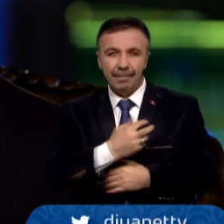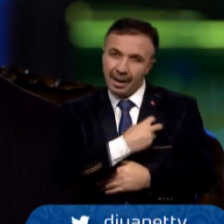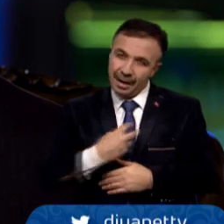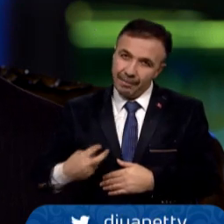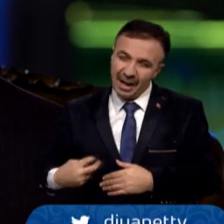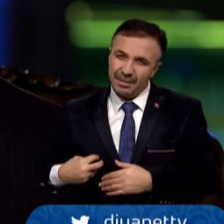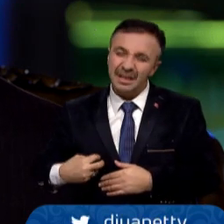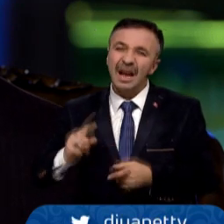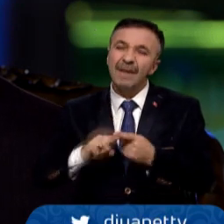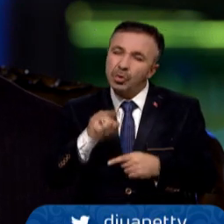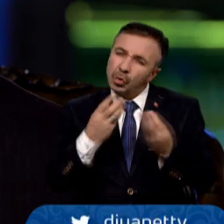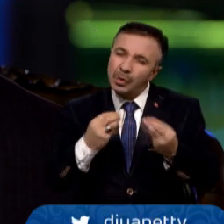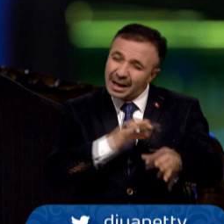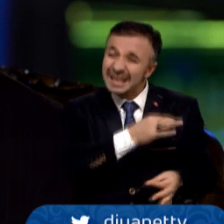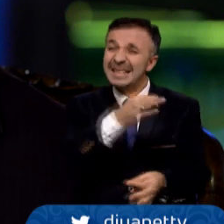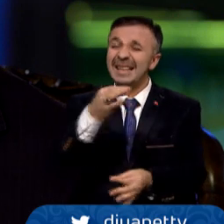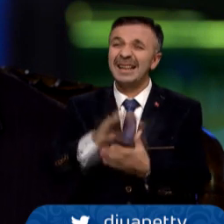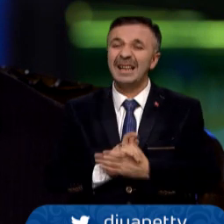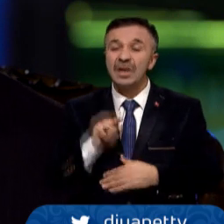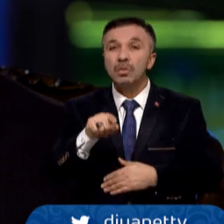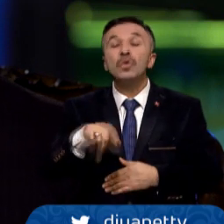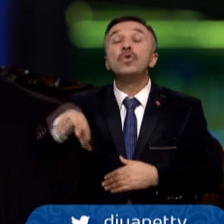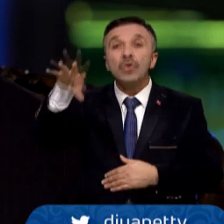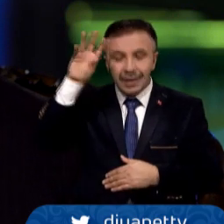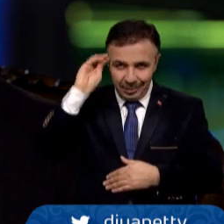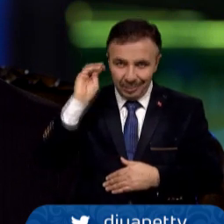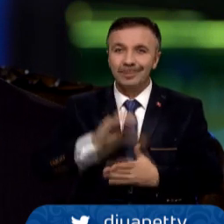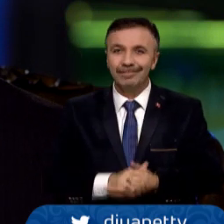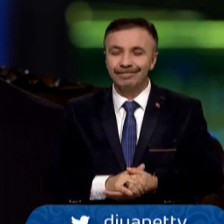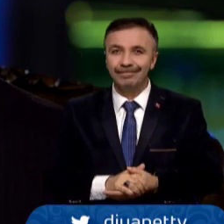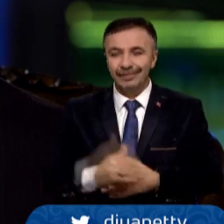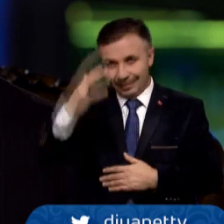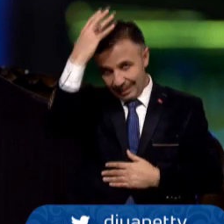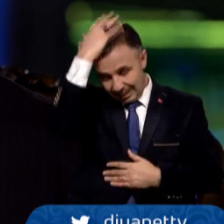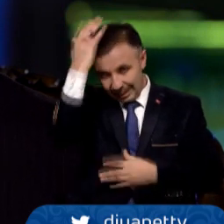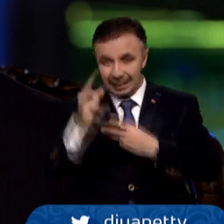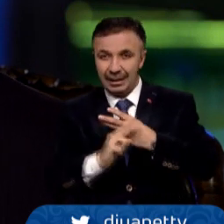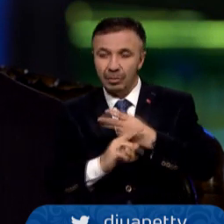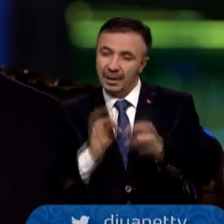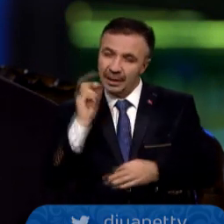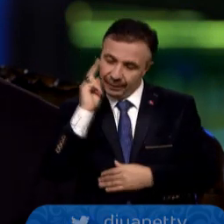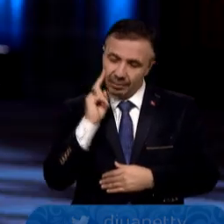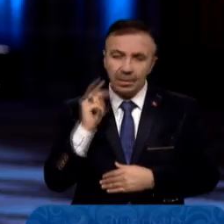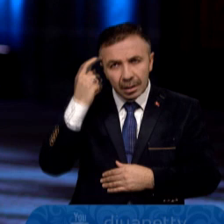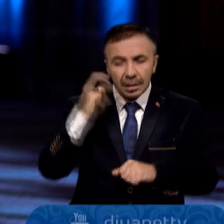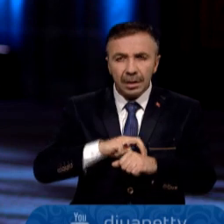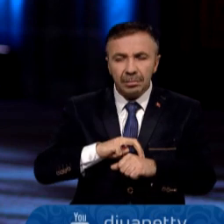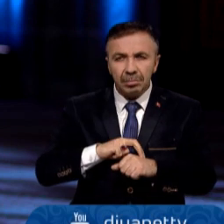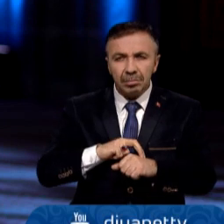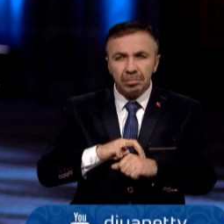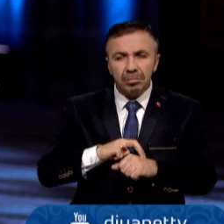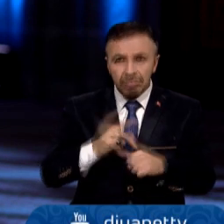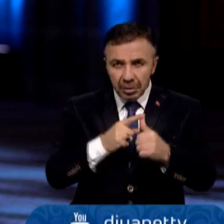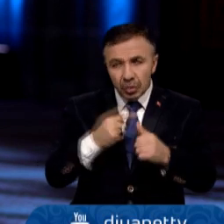dinimizden Peygamberimizden ve Şu güzel insanlardan bunu öğreniyoruz Hz Ebubekir efendimiz